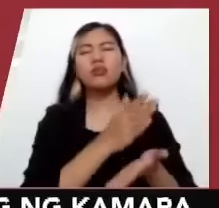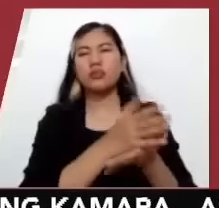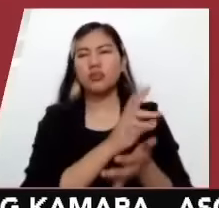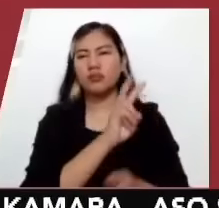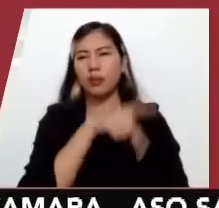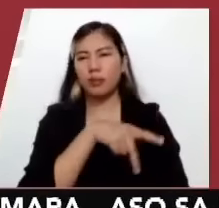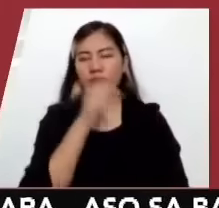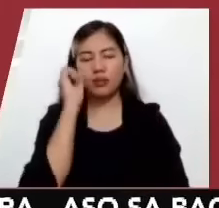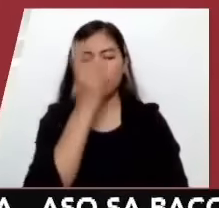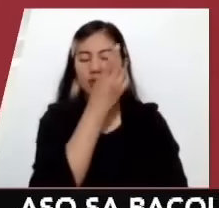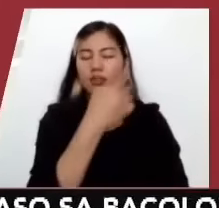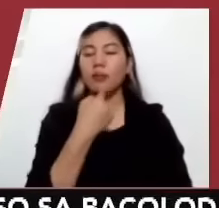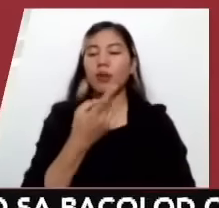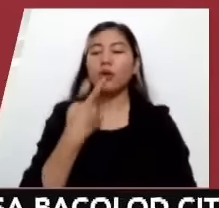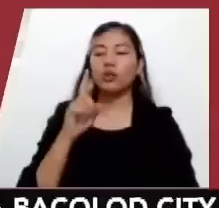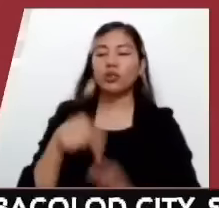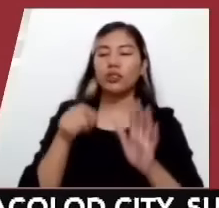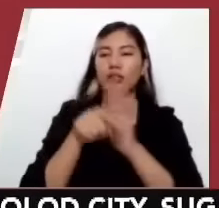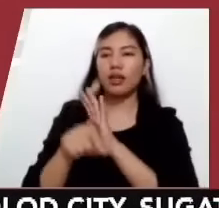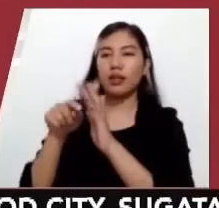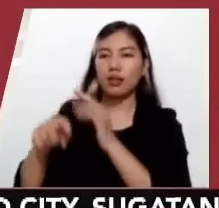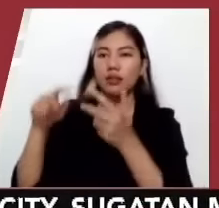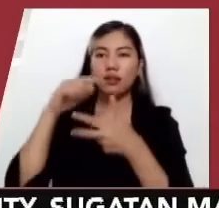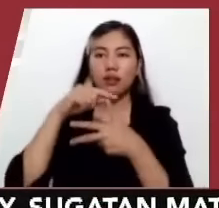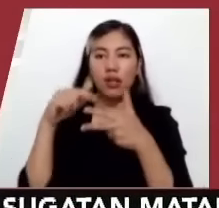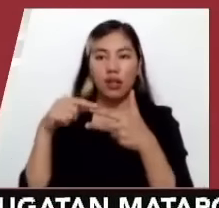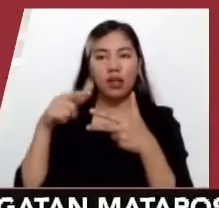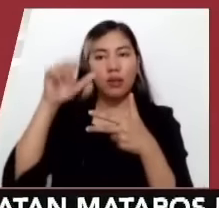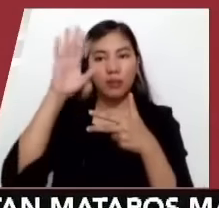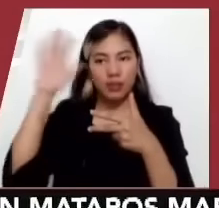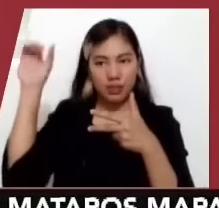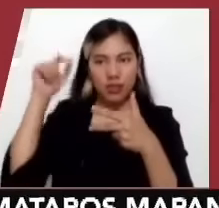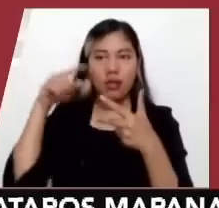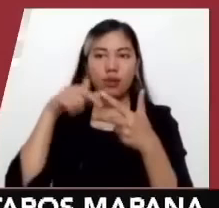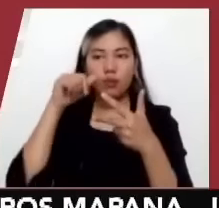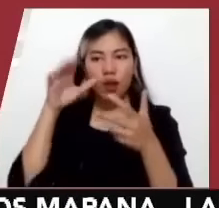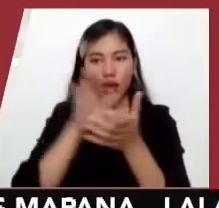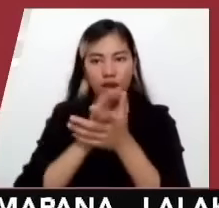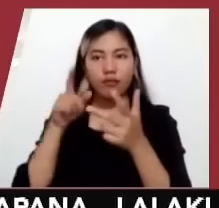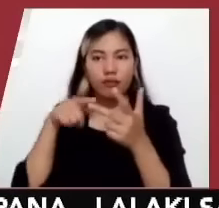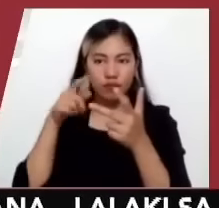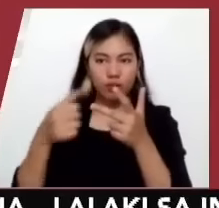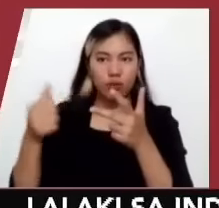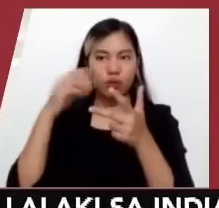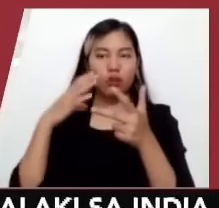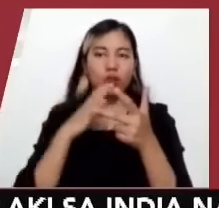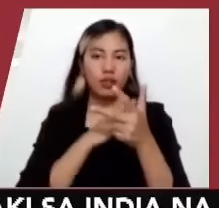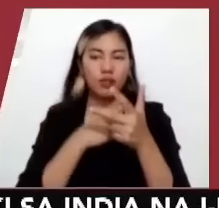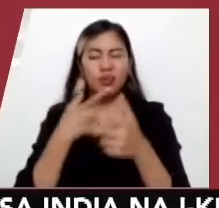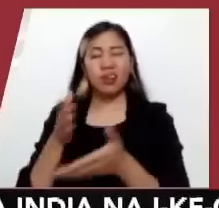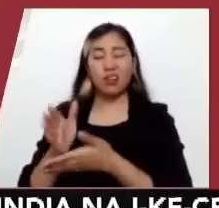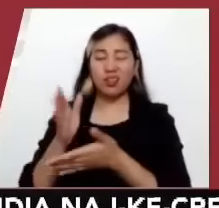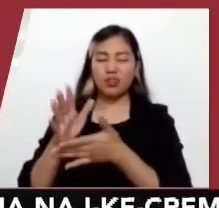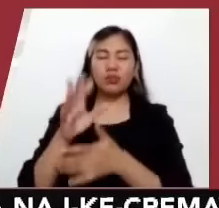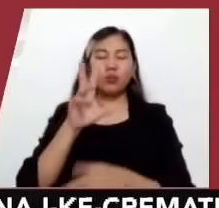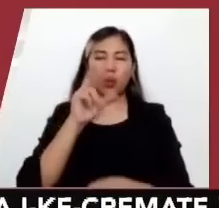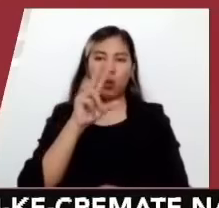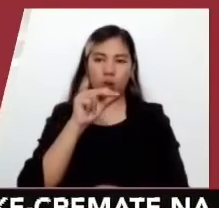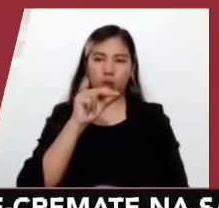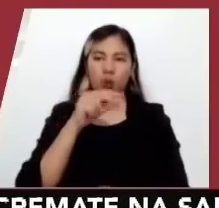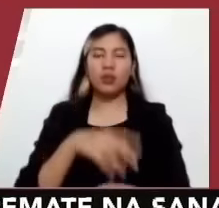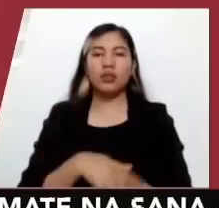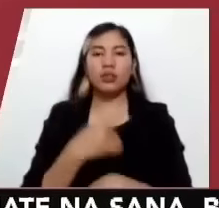sina Pangulong Bongbong Marcos at first lady L areta Marcos ang mga naging pahayag ng B sabi ni rales nililihis